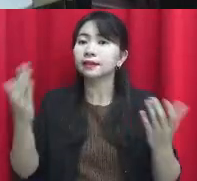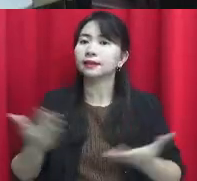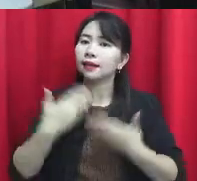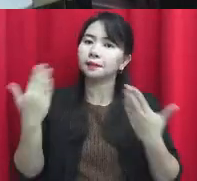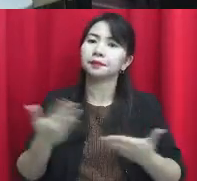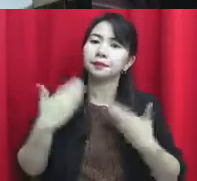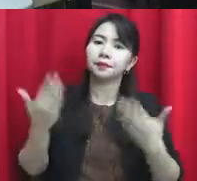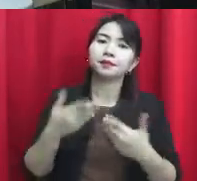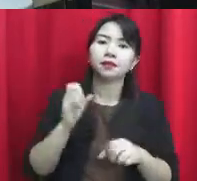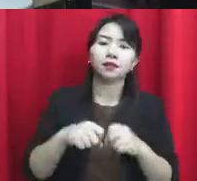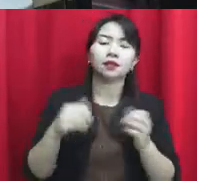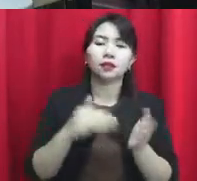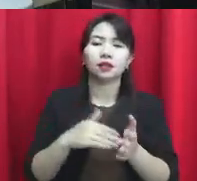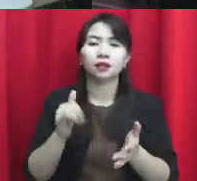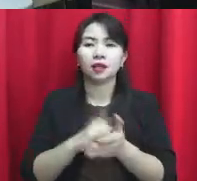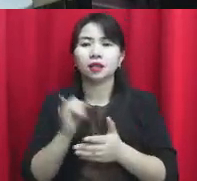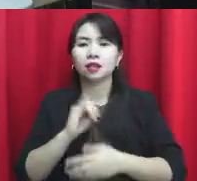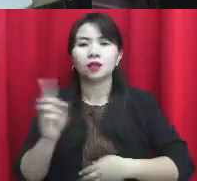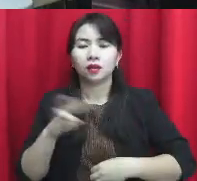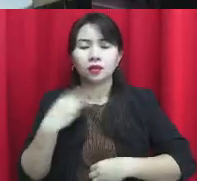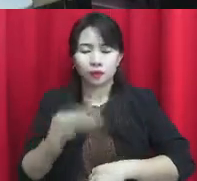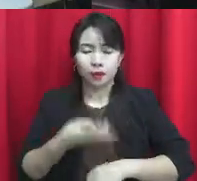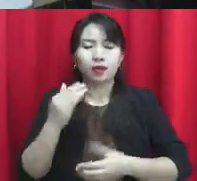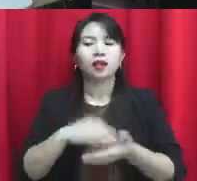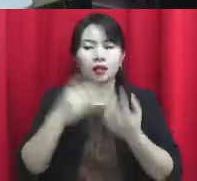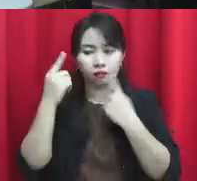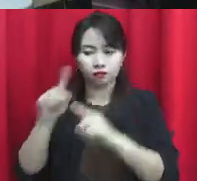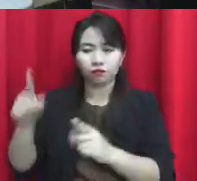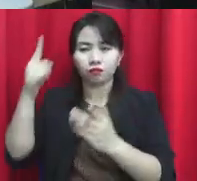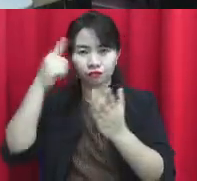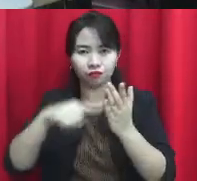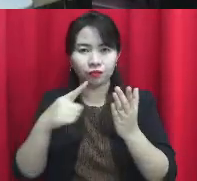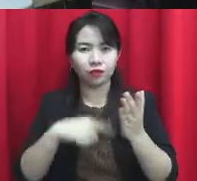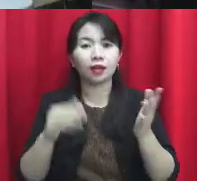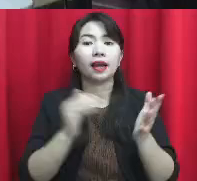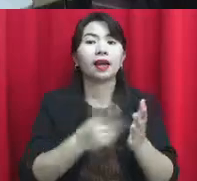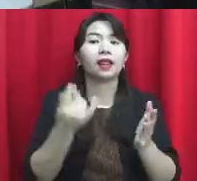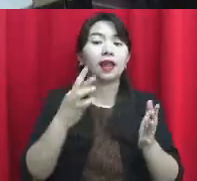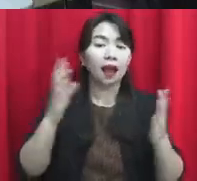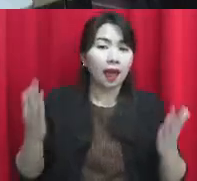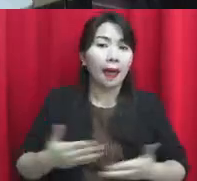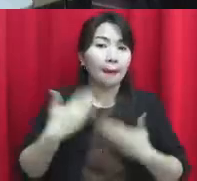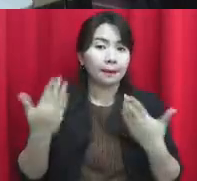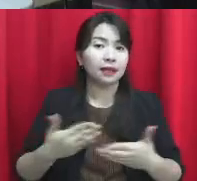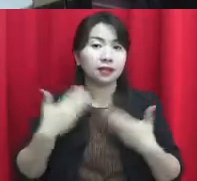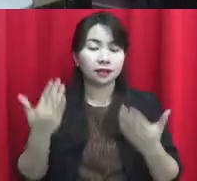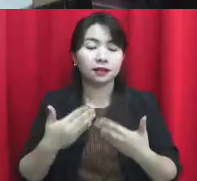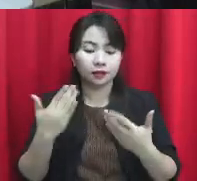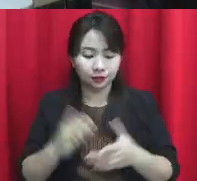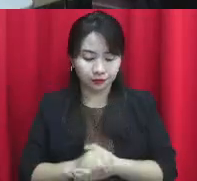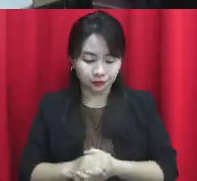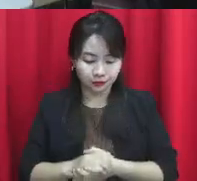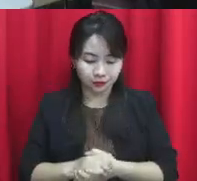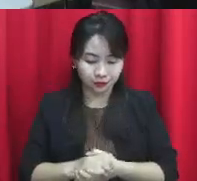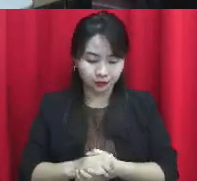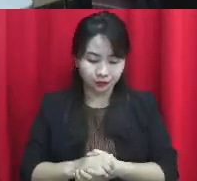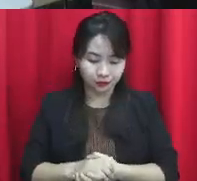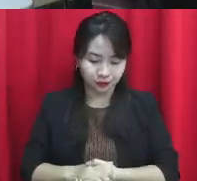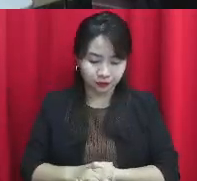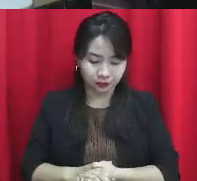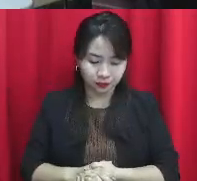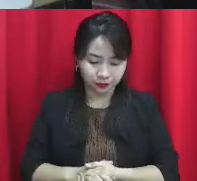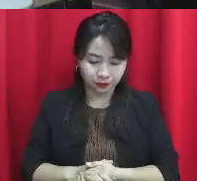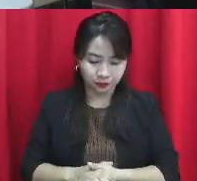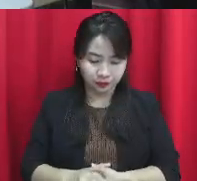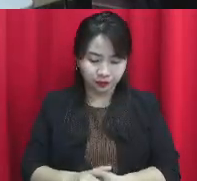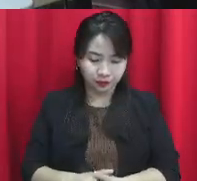nga po yun yung Ipapakita at yun yung ipa-follow up natin Alin po yun yung kasiyahan nila na ang nasa ang laman lang ng buhay nila sir